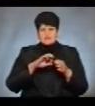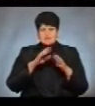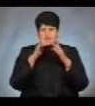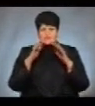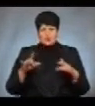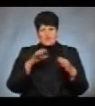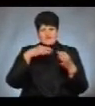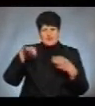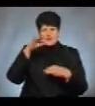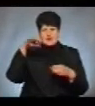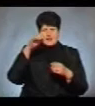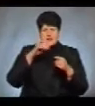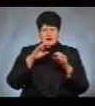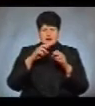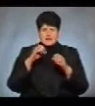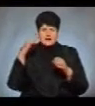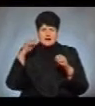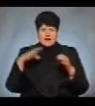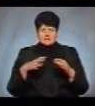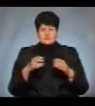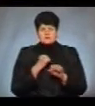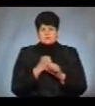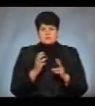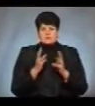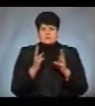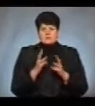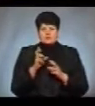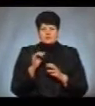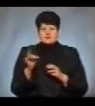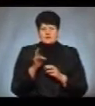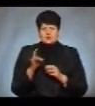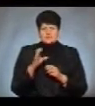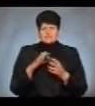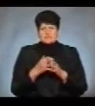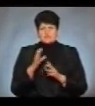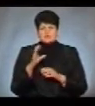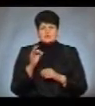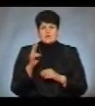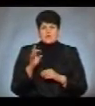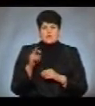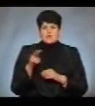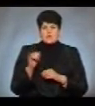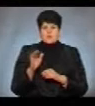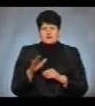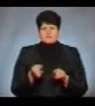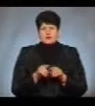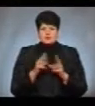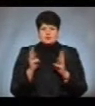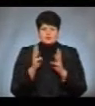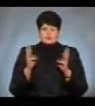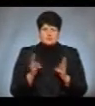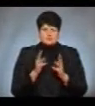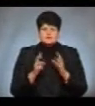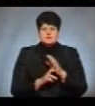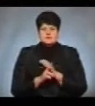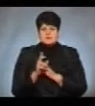гірлянди спричинили пожежу. В Бучацькому районі, в селі Соколів, теж загорівся давній храм, він не є пам'яткою, але теж кінця